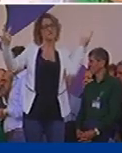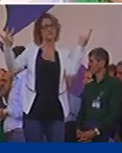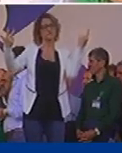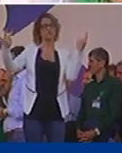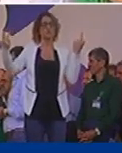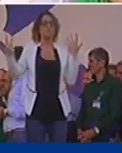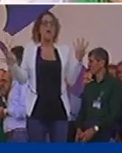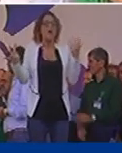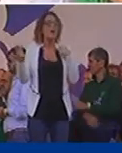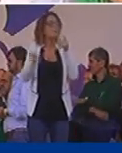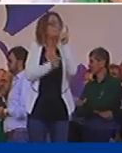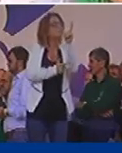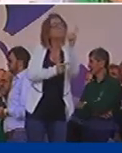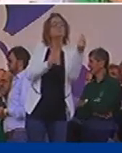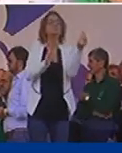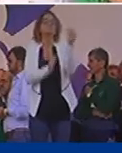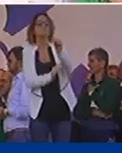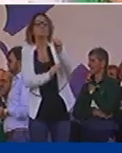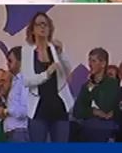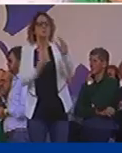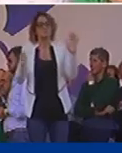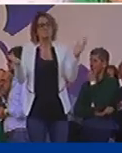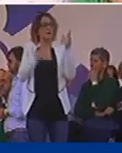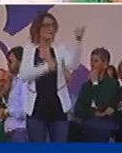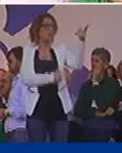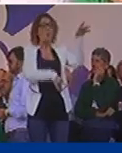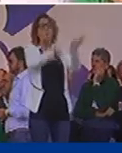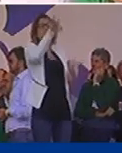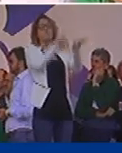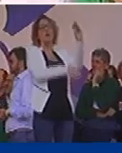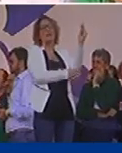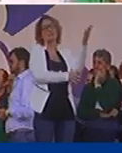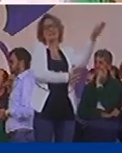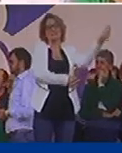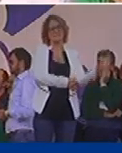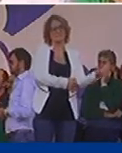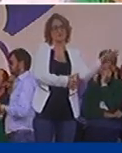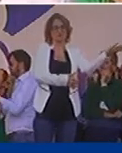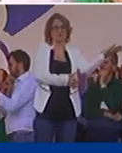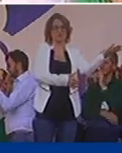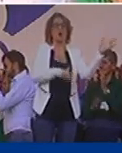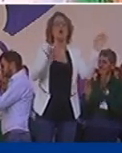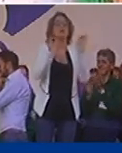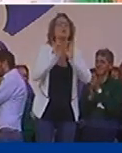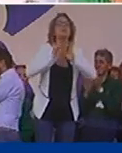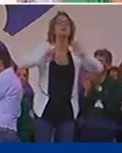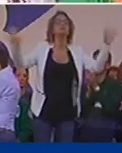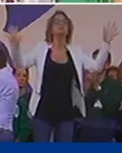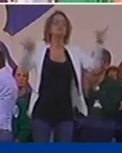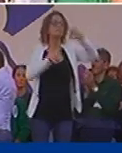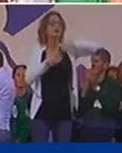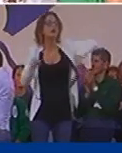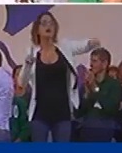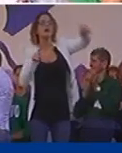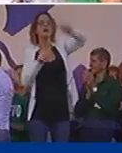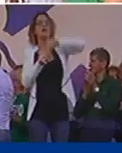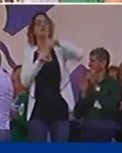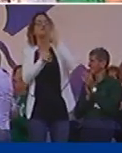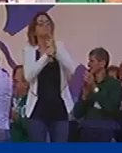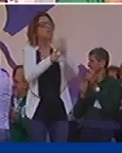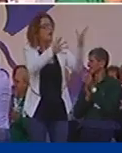Ma non una parola in più, perché tanto sei un burattino nelle nostre mani. La libertà noi l'andiamo a